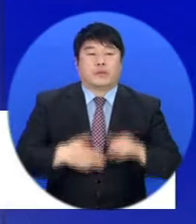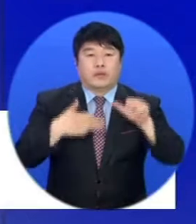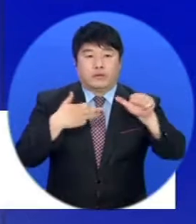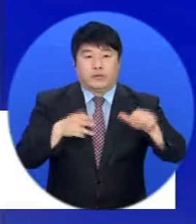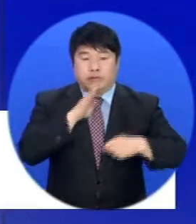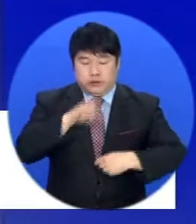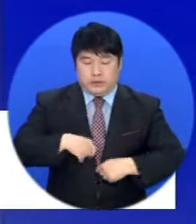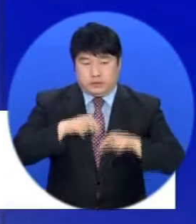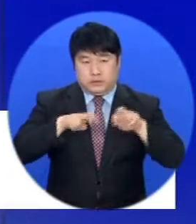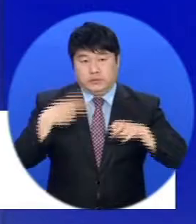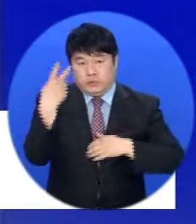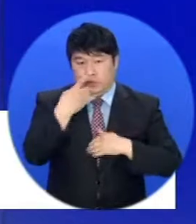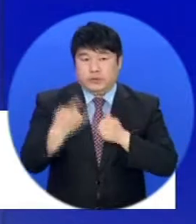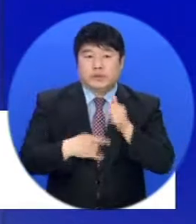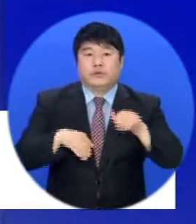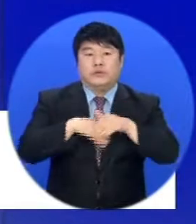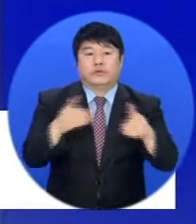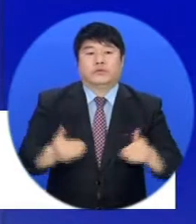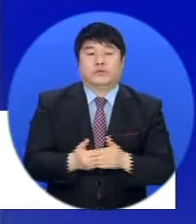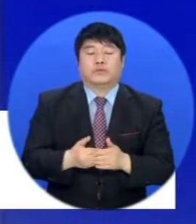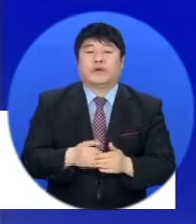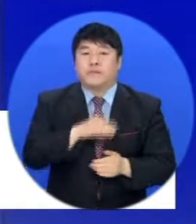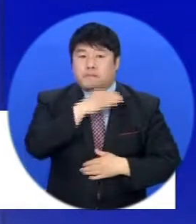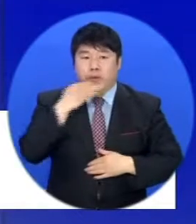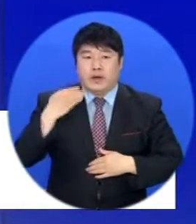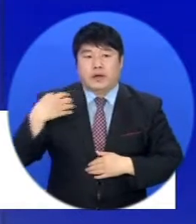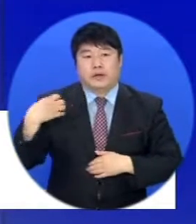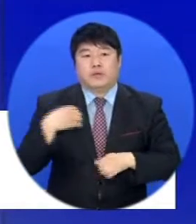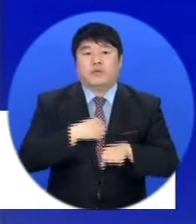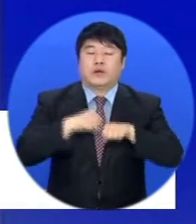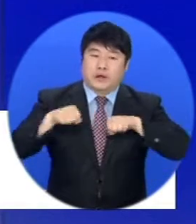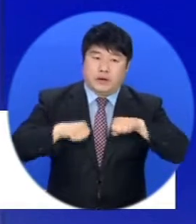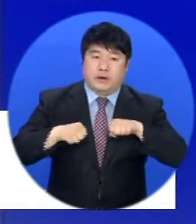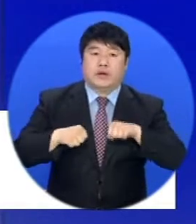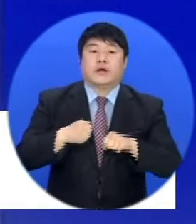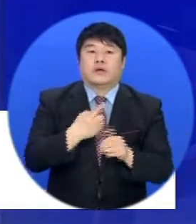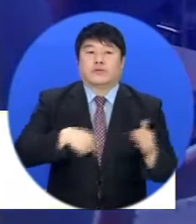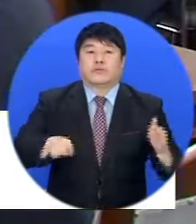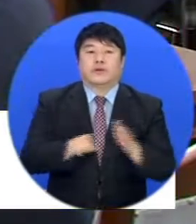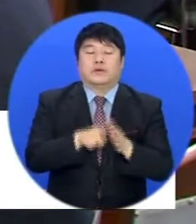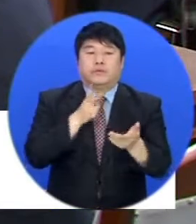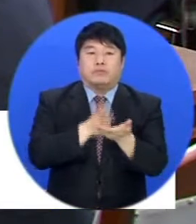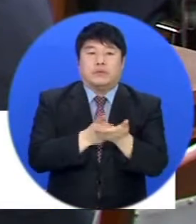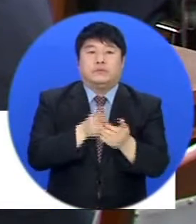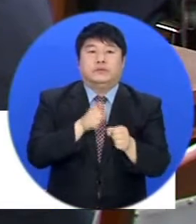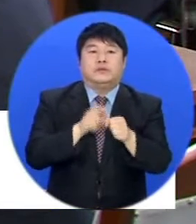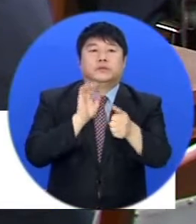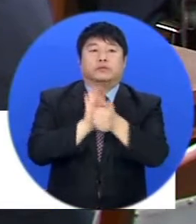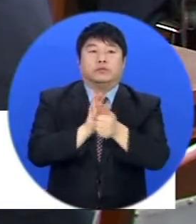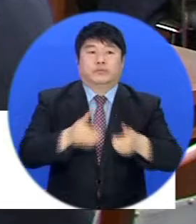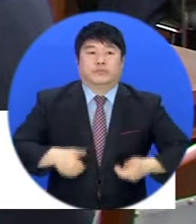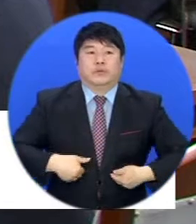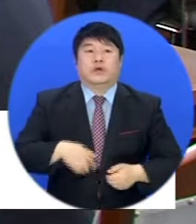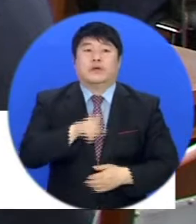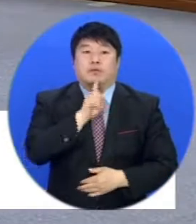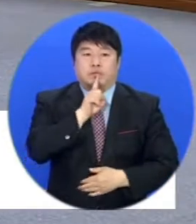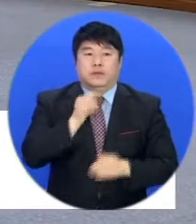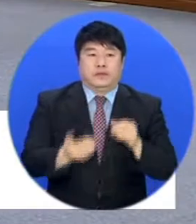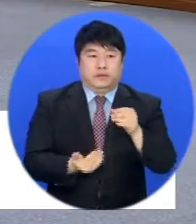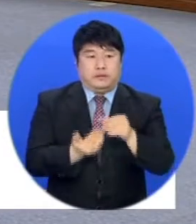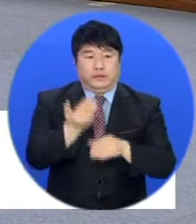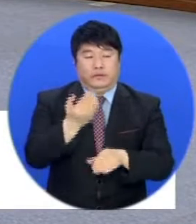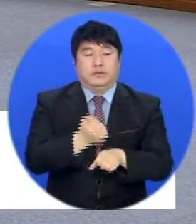5.18 진상규명조사위원회가 제대로 된 역할과 임무를 수행하려면 법률적인 지원이 필요하다는 주장이